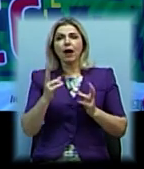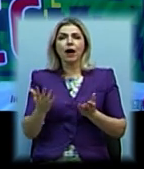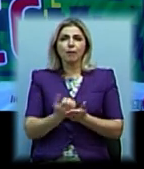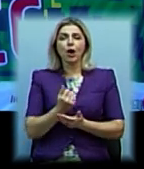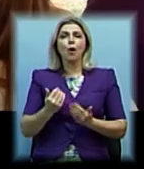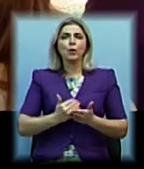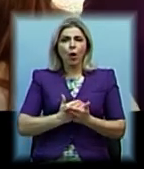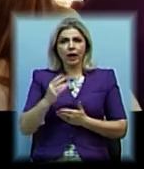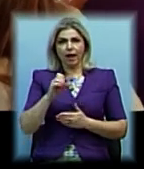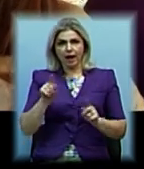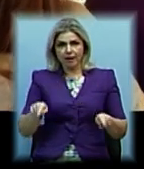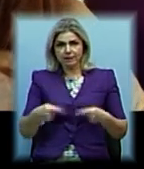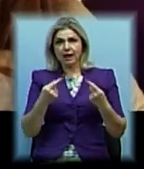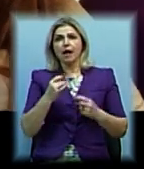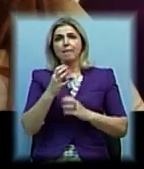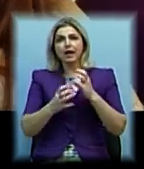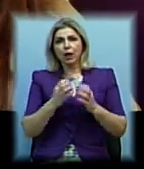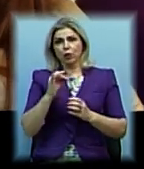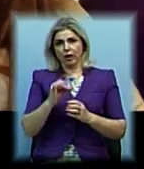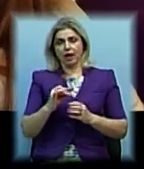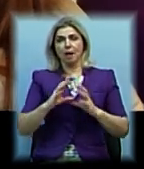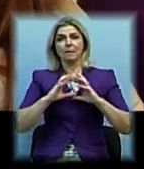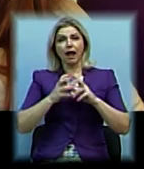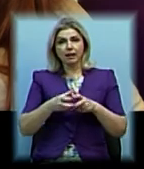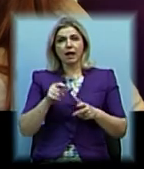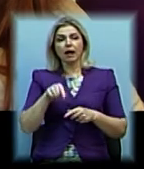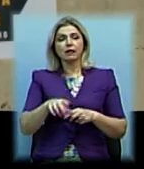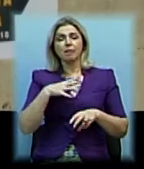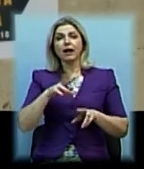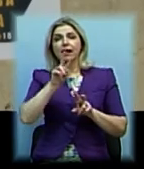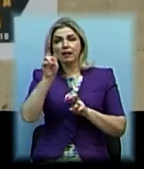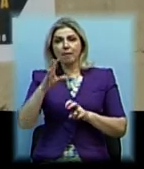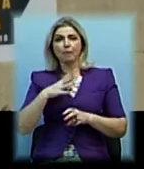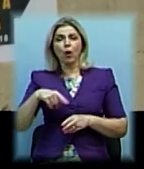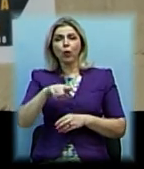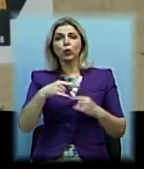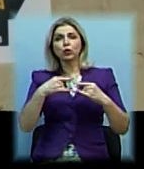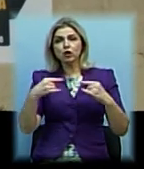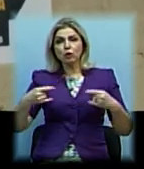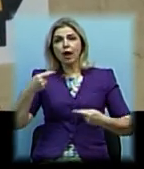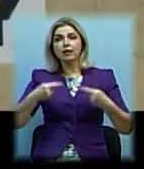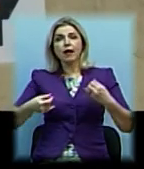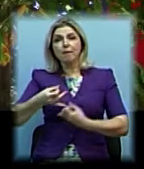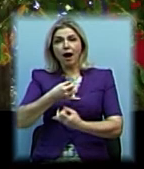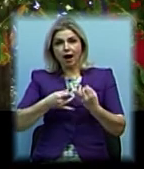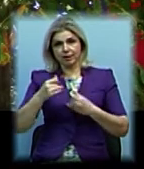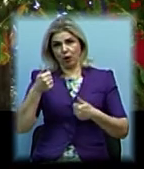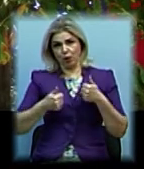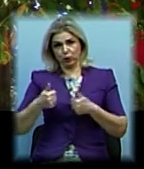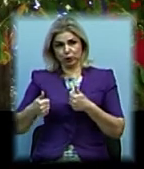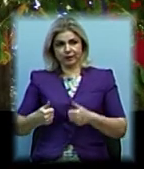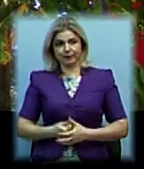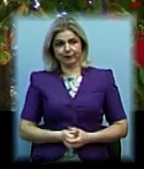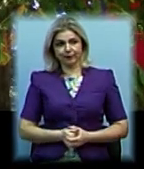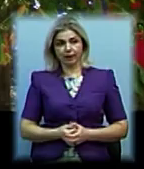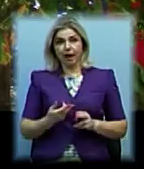миру в Україні та на планеті. У межах обраної тематики діяли круглі столи, тривали дебати та конкурси. Ця студентська республіка